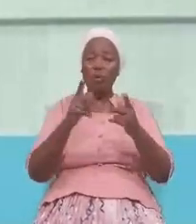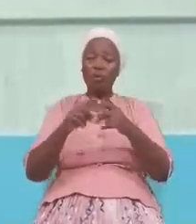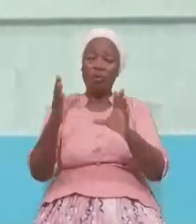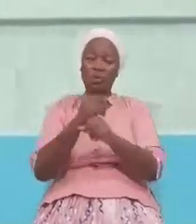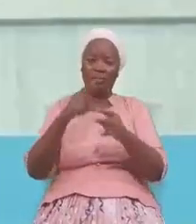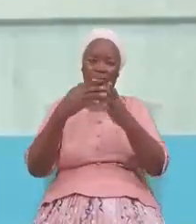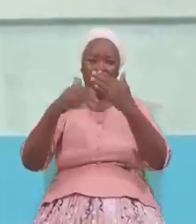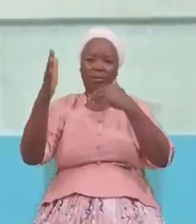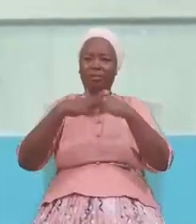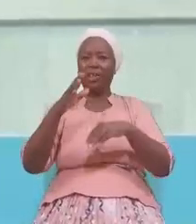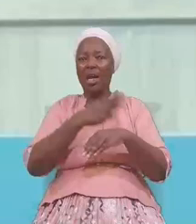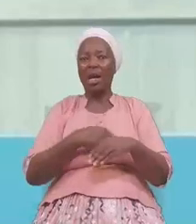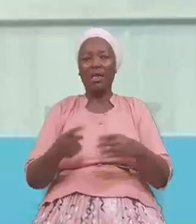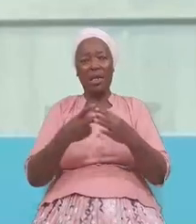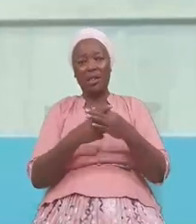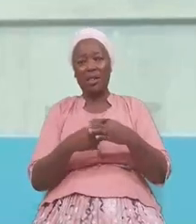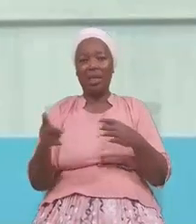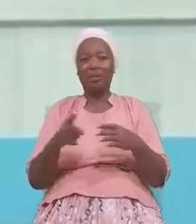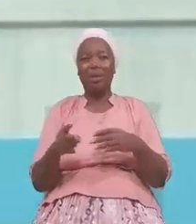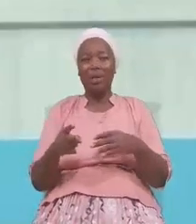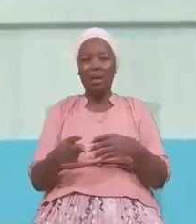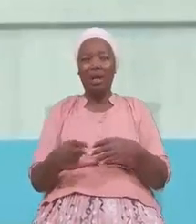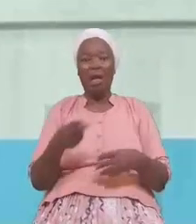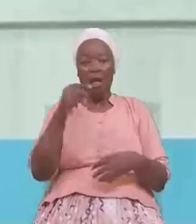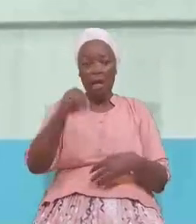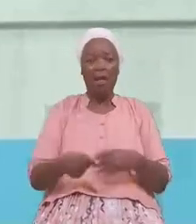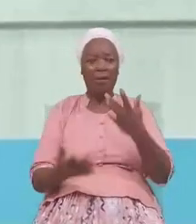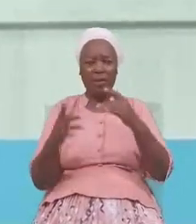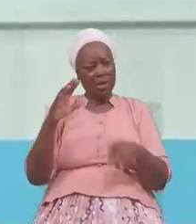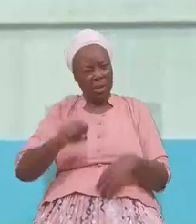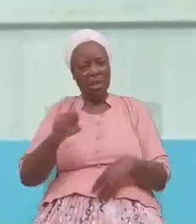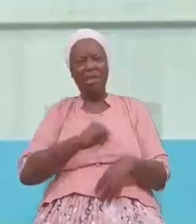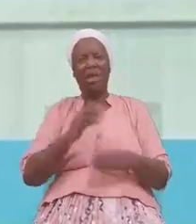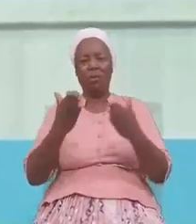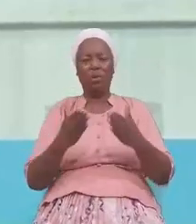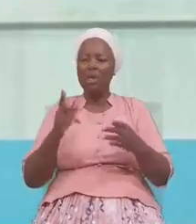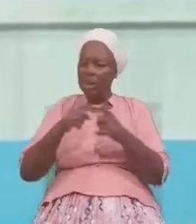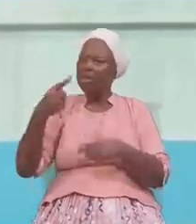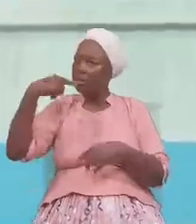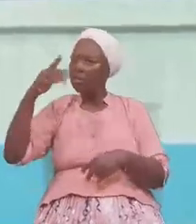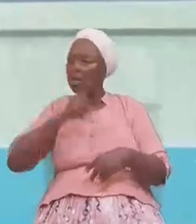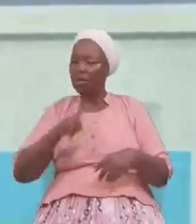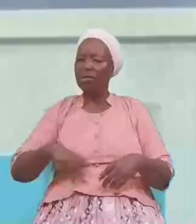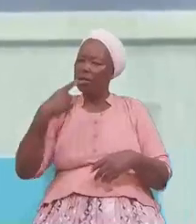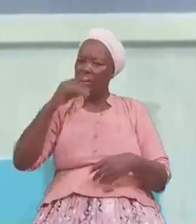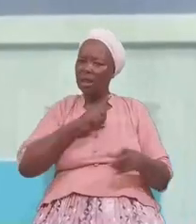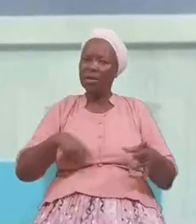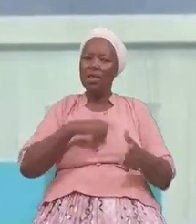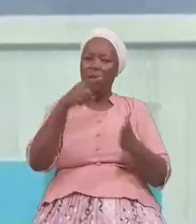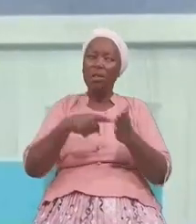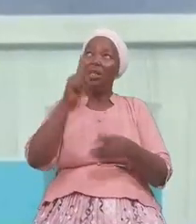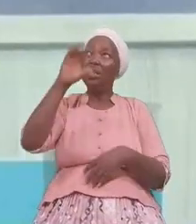et échapper à l'enfer? Oui, je veux. Dis-lui ça. Il est le seul qui